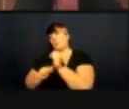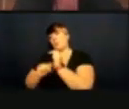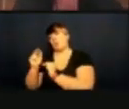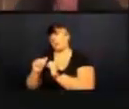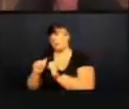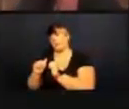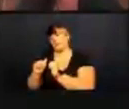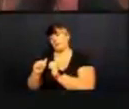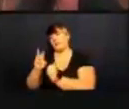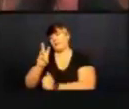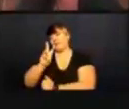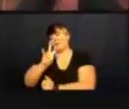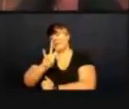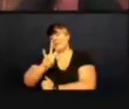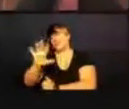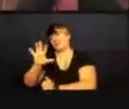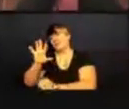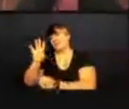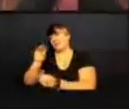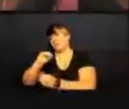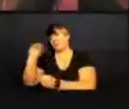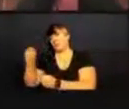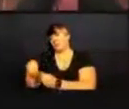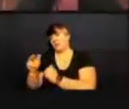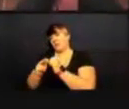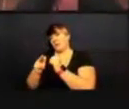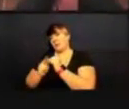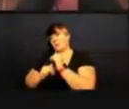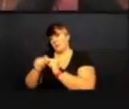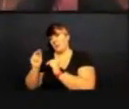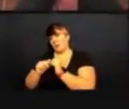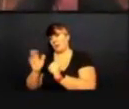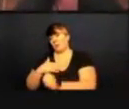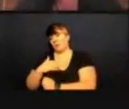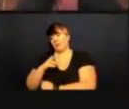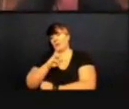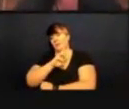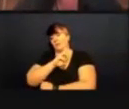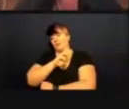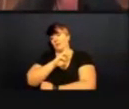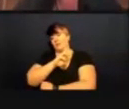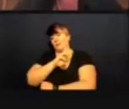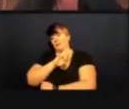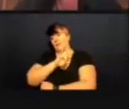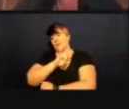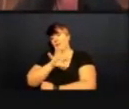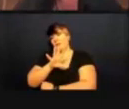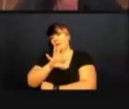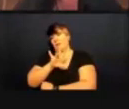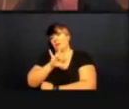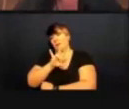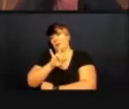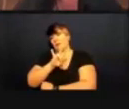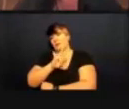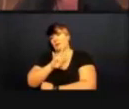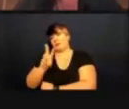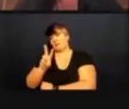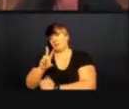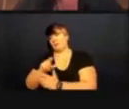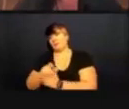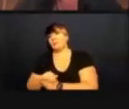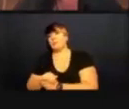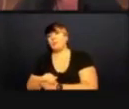Asilimia 70 ya shule zetu lijengwa kati ya mwaka 1950 na